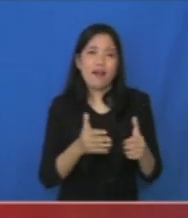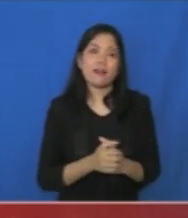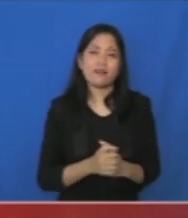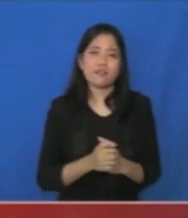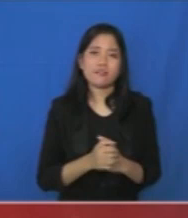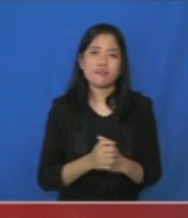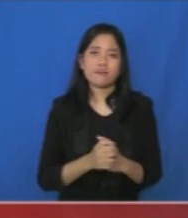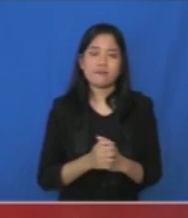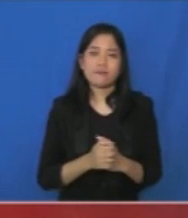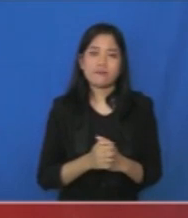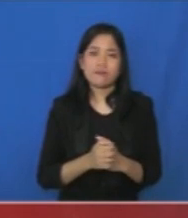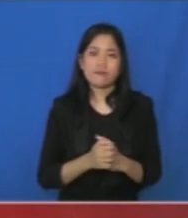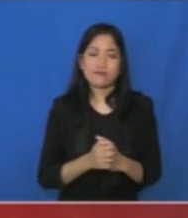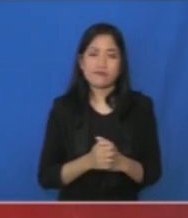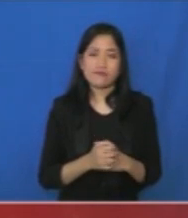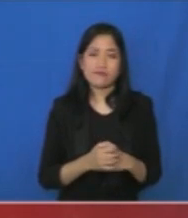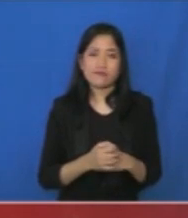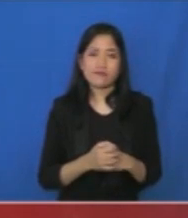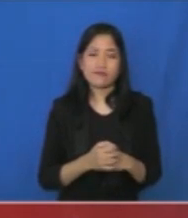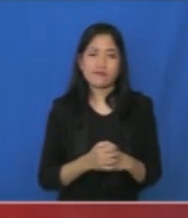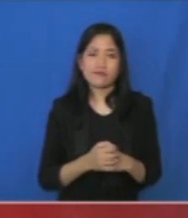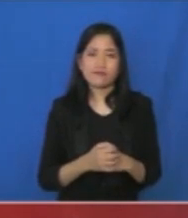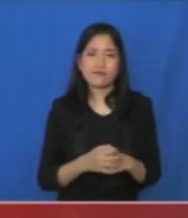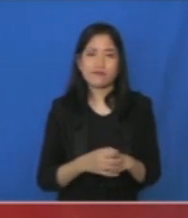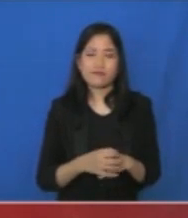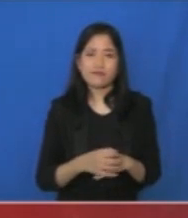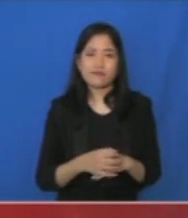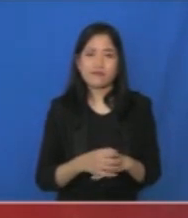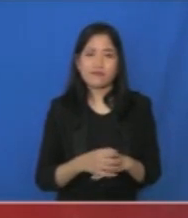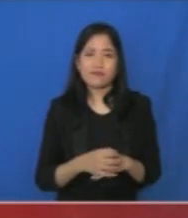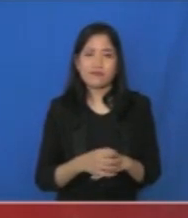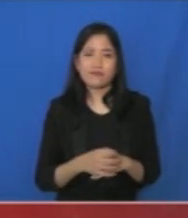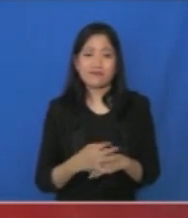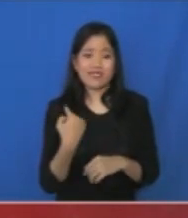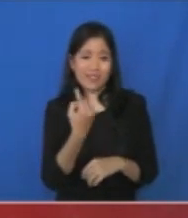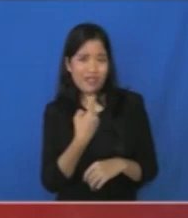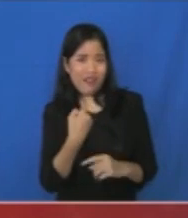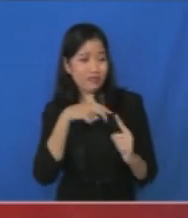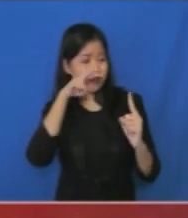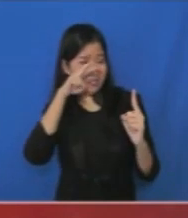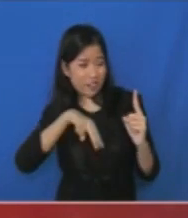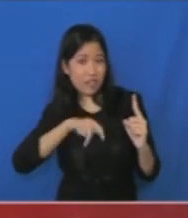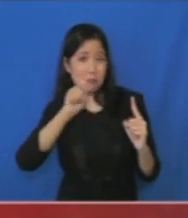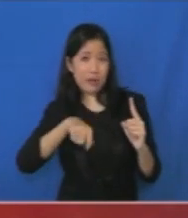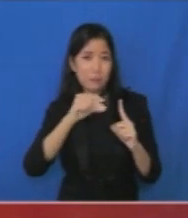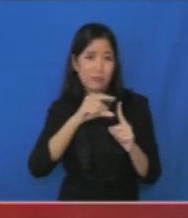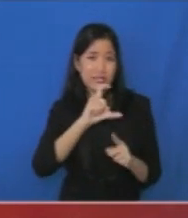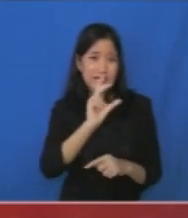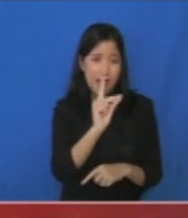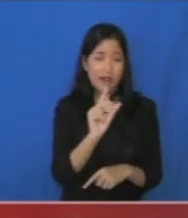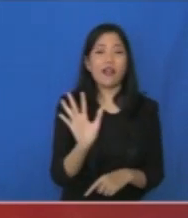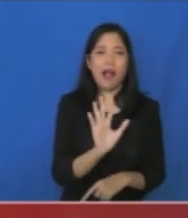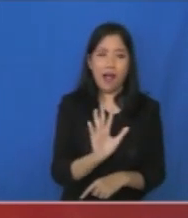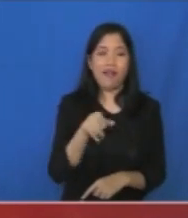itu kita tidak akan melakukan skrining dengan PCR skrining yang kita lakukan